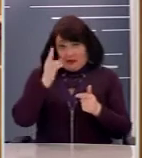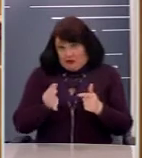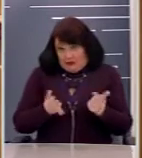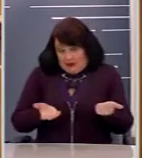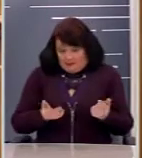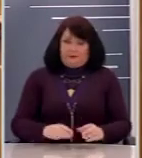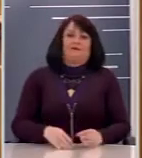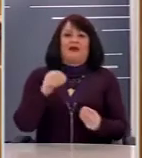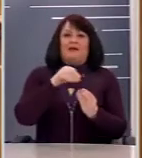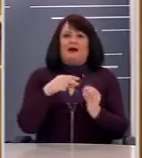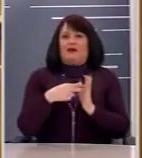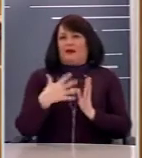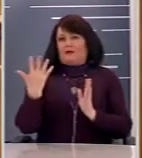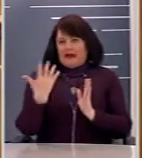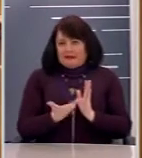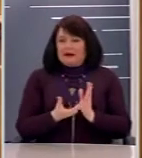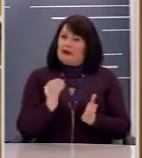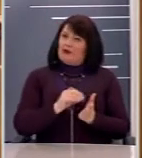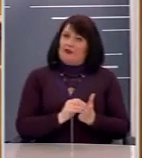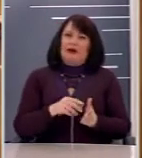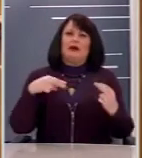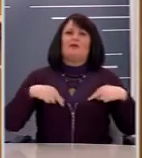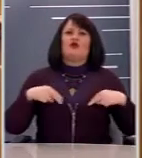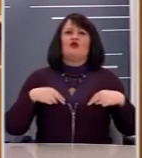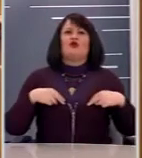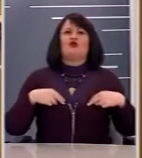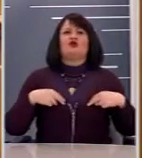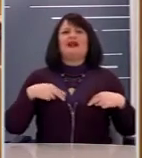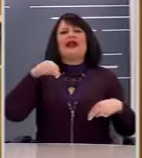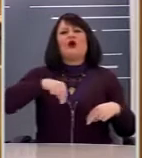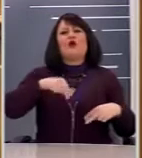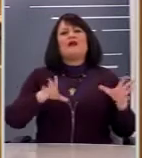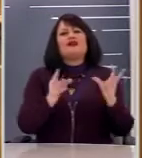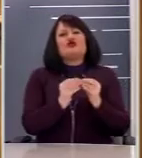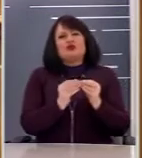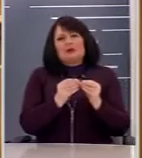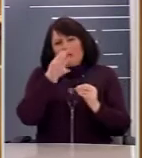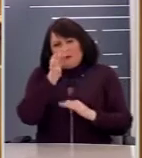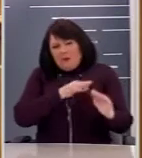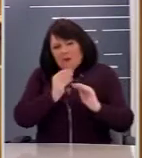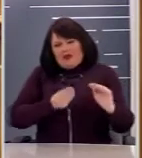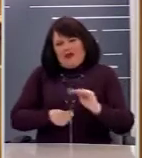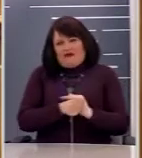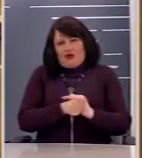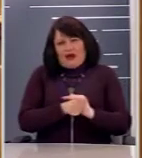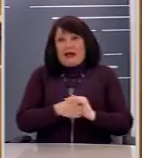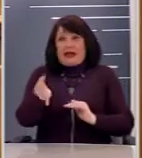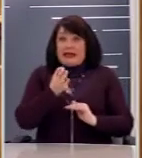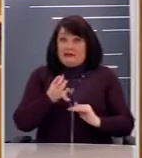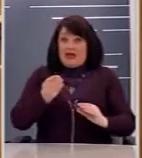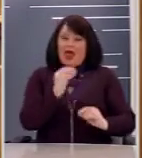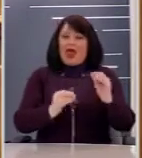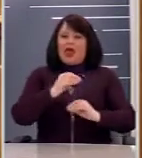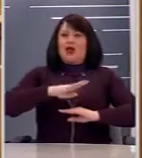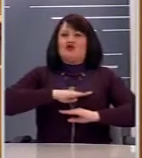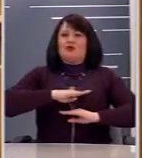τον Απρίλιο του 2015 επίσης, εδώ ο Υπουργός Διαφθοράς, ο κ. Νικολούδης, αφού ανέφερε ότι τα εξοπλιστικά κυριαρχεί μία μίζα